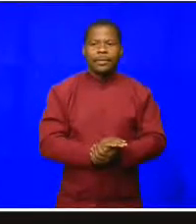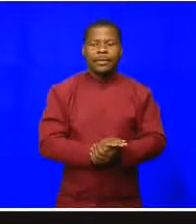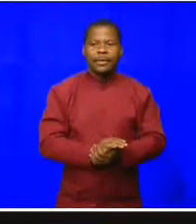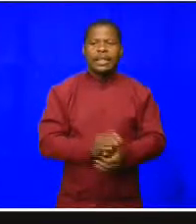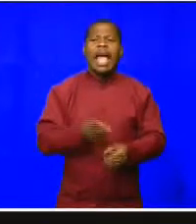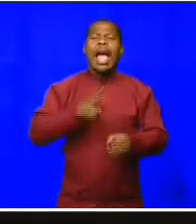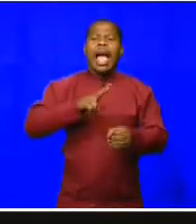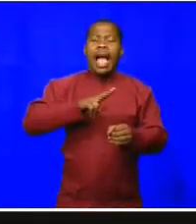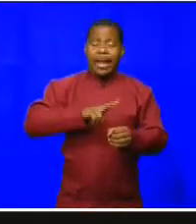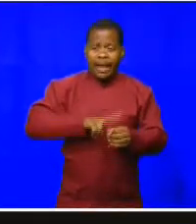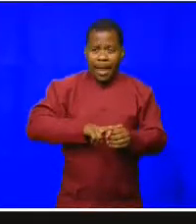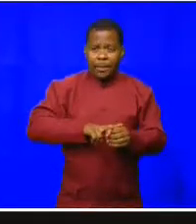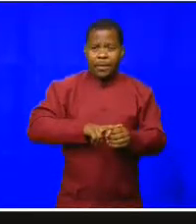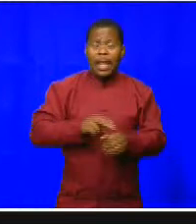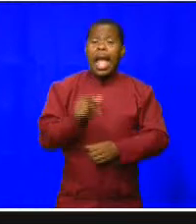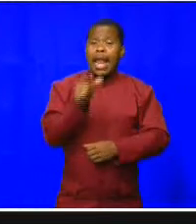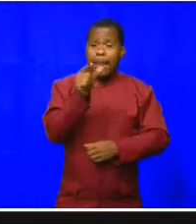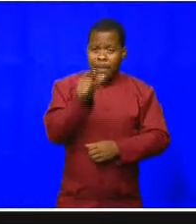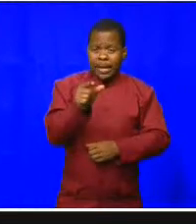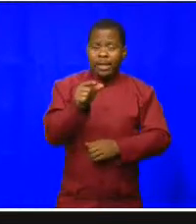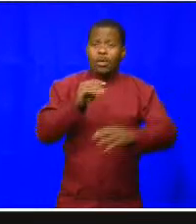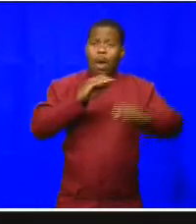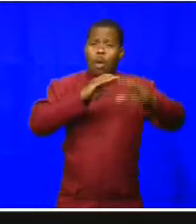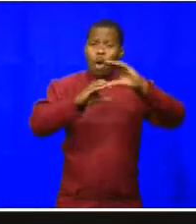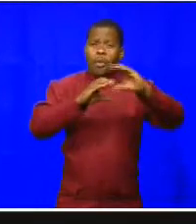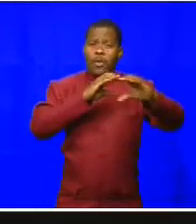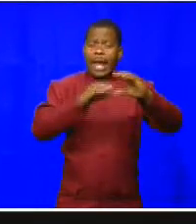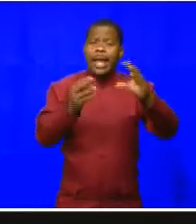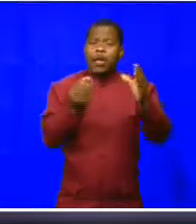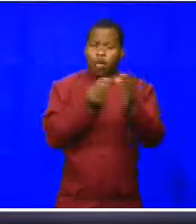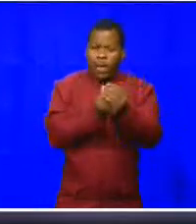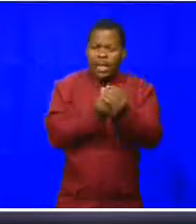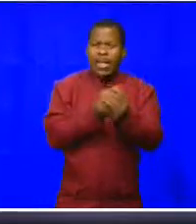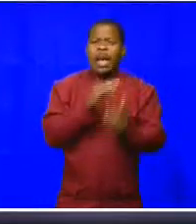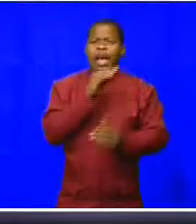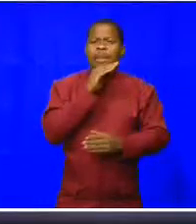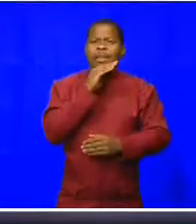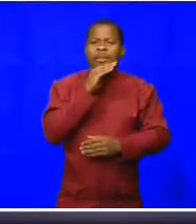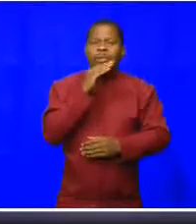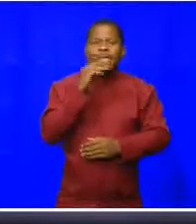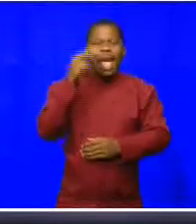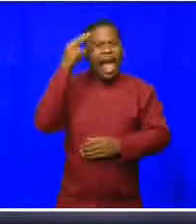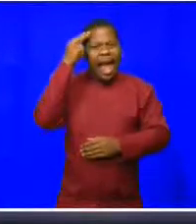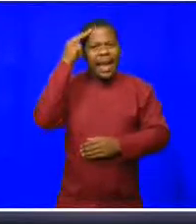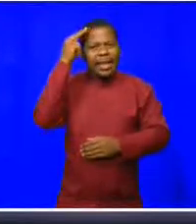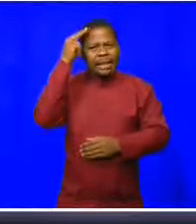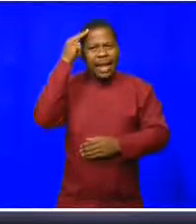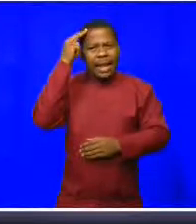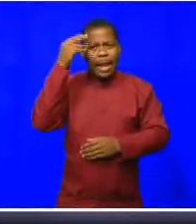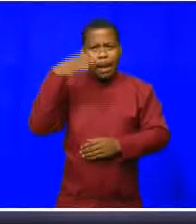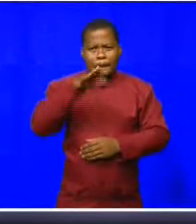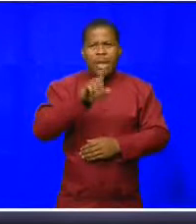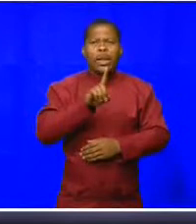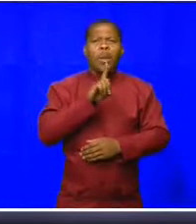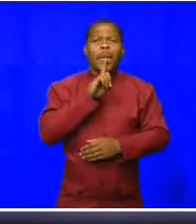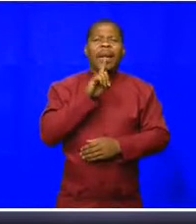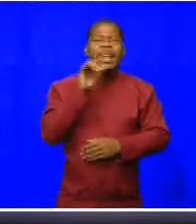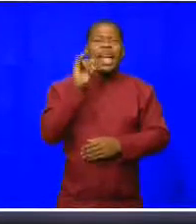kukuva ngoba phela ungeke nje usuthi awukhuluma nemuntu umbona ukuthi awu loke kunene